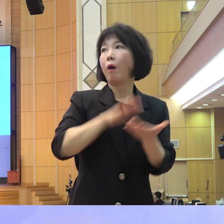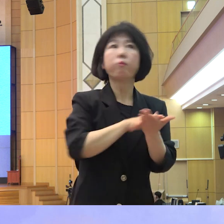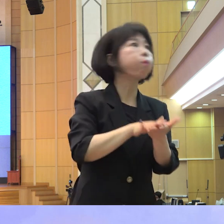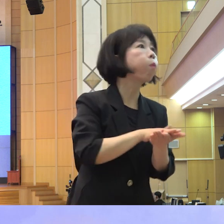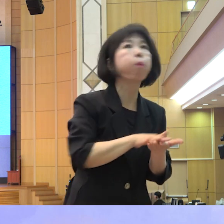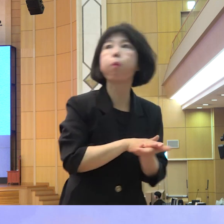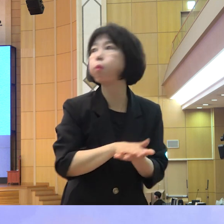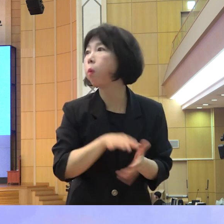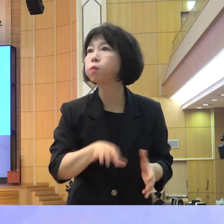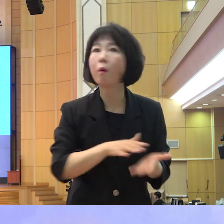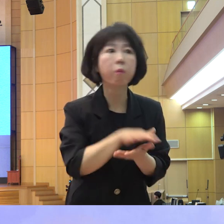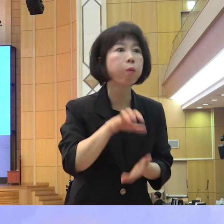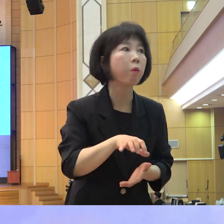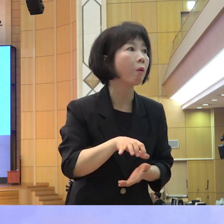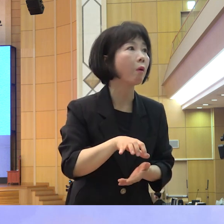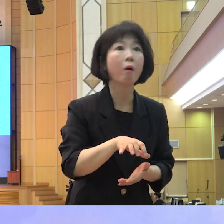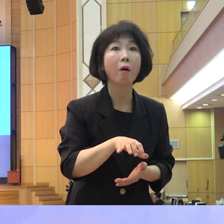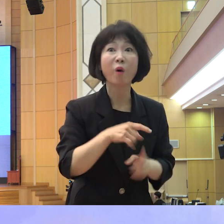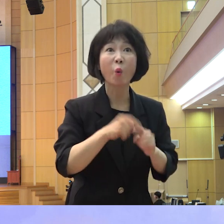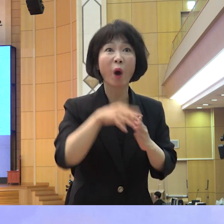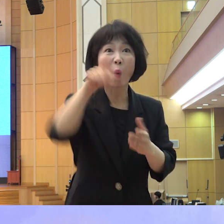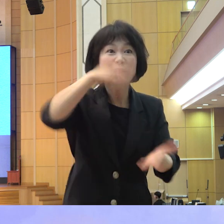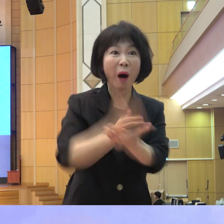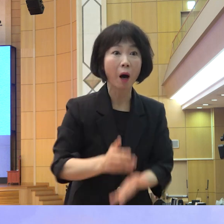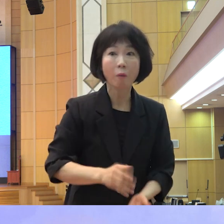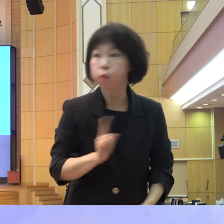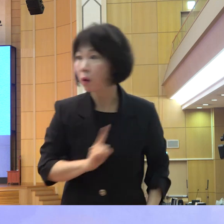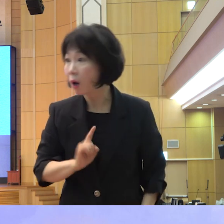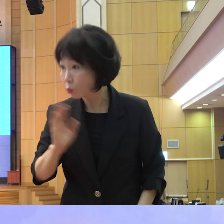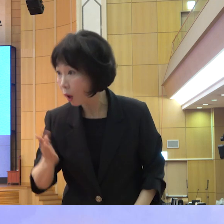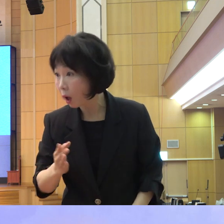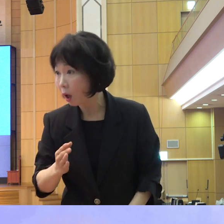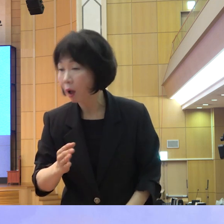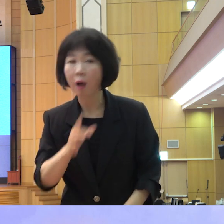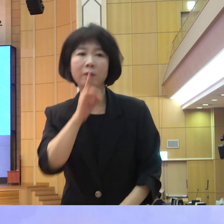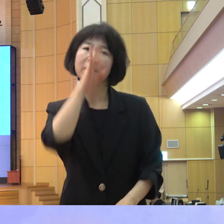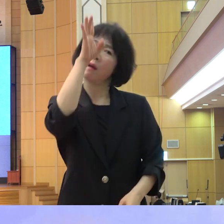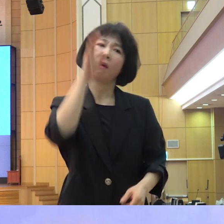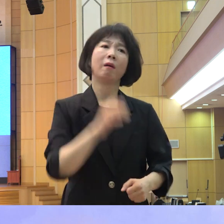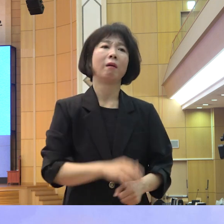오라고 하는데 교회는 가야지. 그런데 어디가 있으라는 거예요, 여러분.